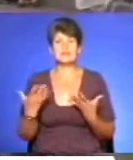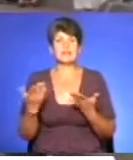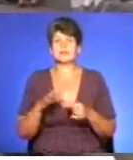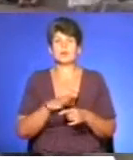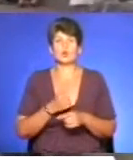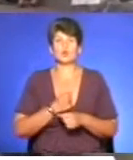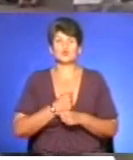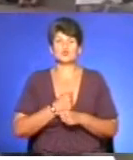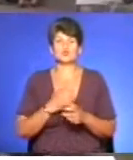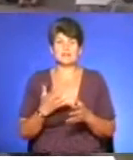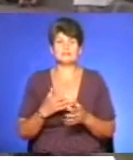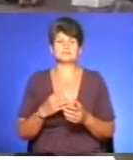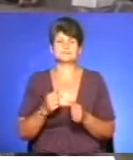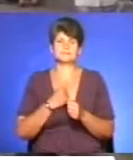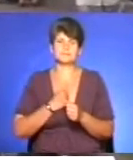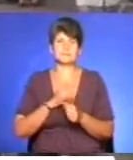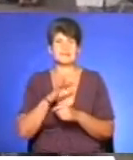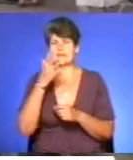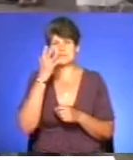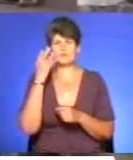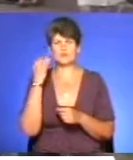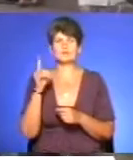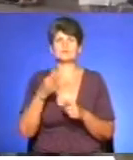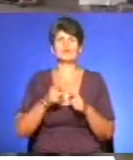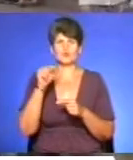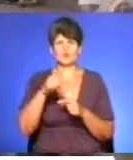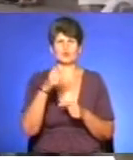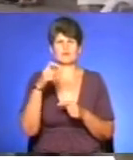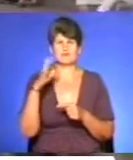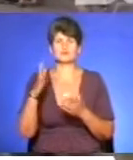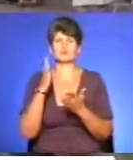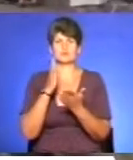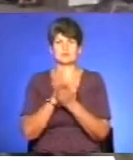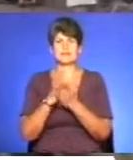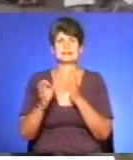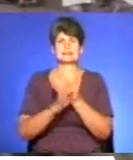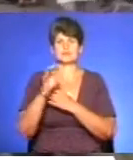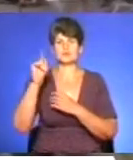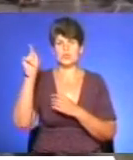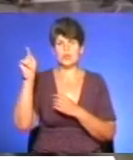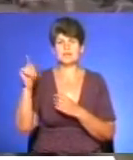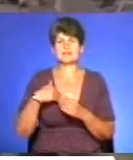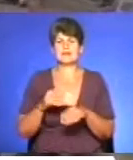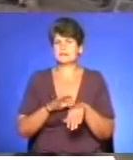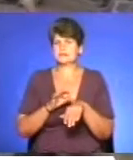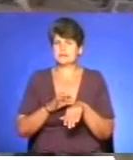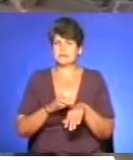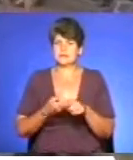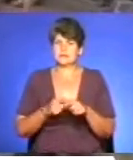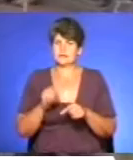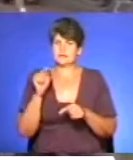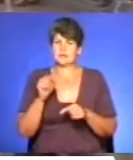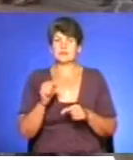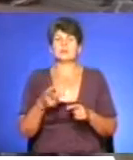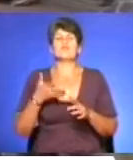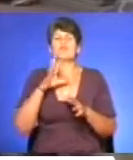сумне, прикро, тому що ми не забуваємо, що саме в цю хвилину відбувається на Сході, і нам дуже боляче від цього. Просто